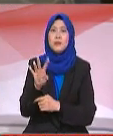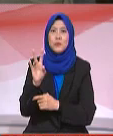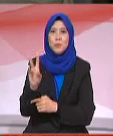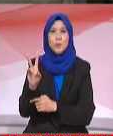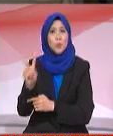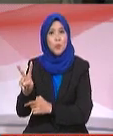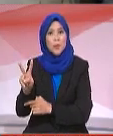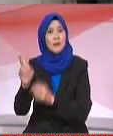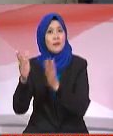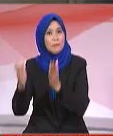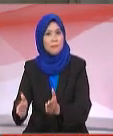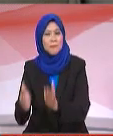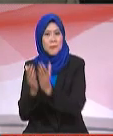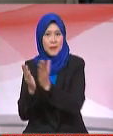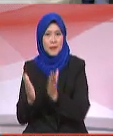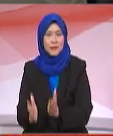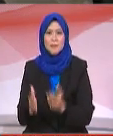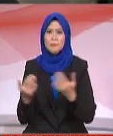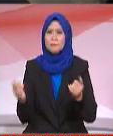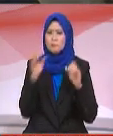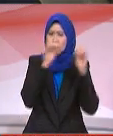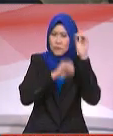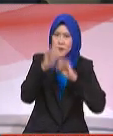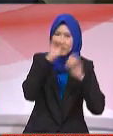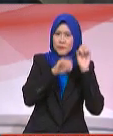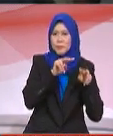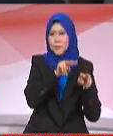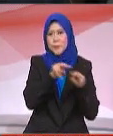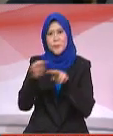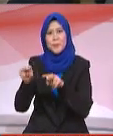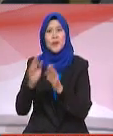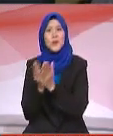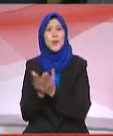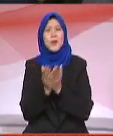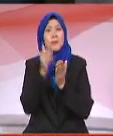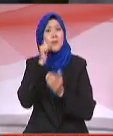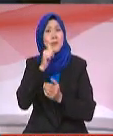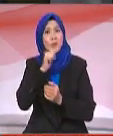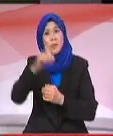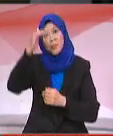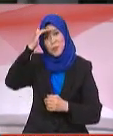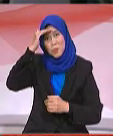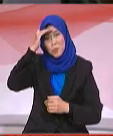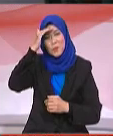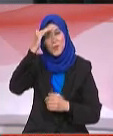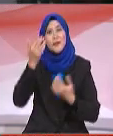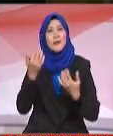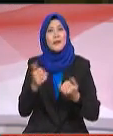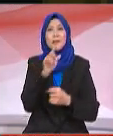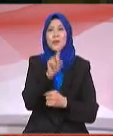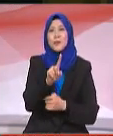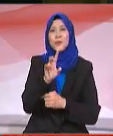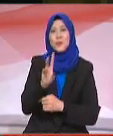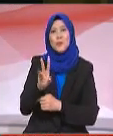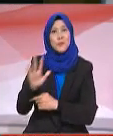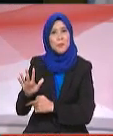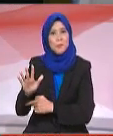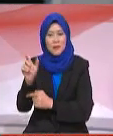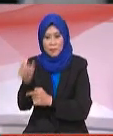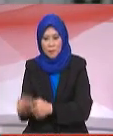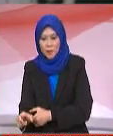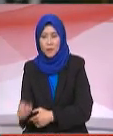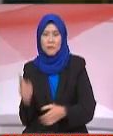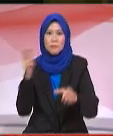49,472 calon SPM. Tinjauan di Sekolah Menengah Kebangsaan Perempuan Sultan Ibrahim Johor Bahru mendapati 175 calon